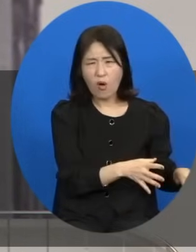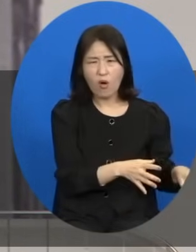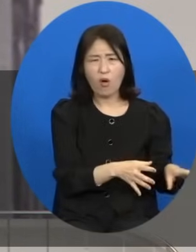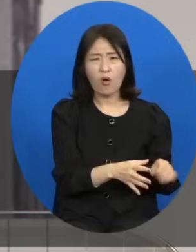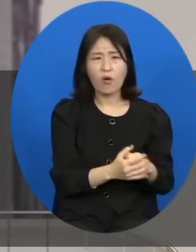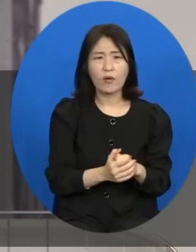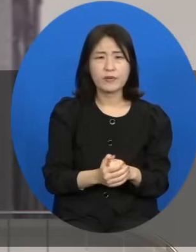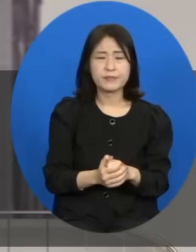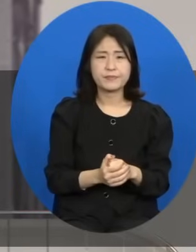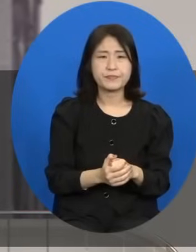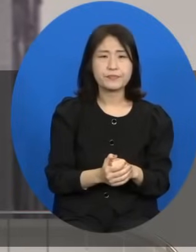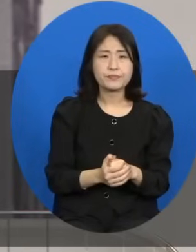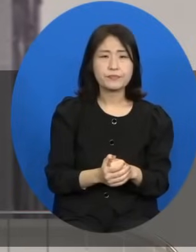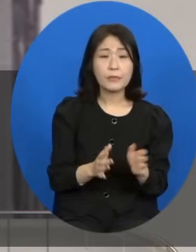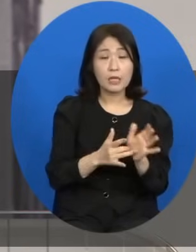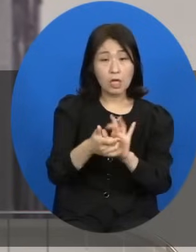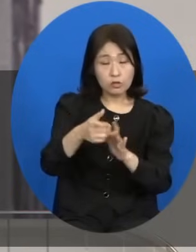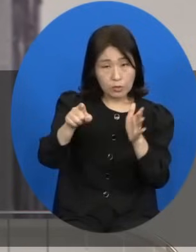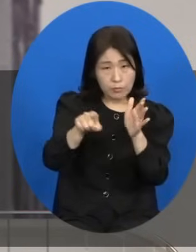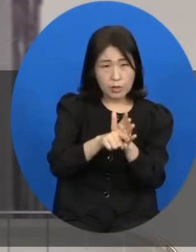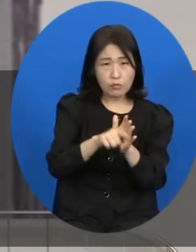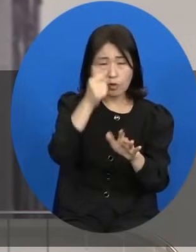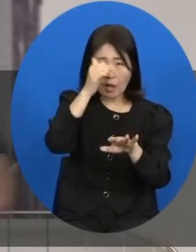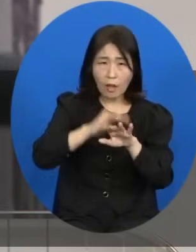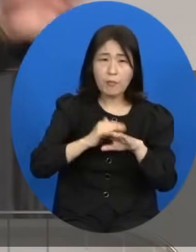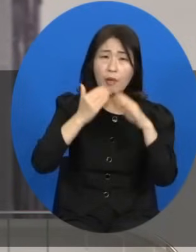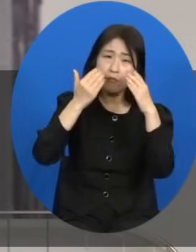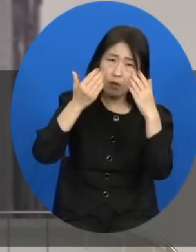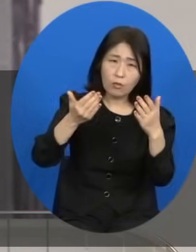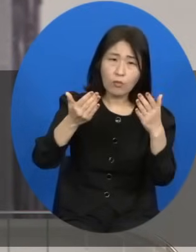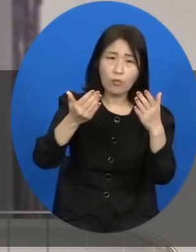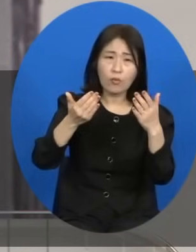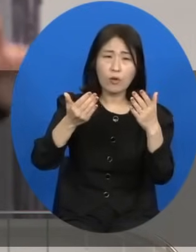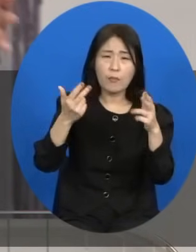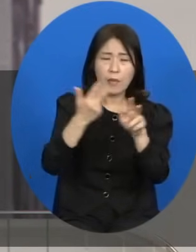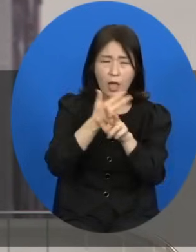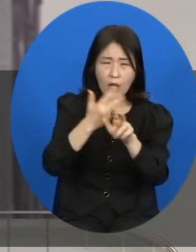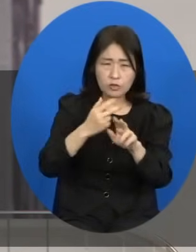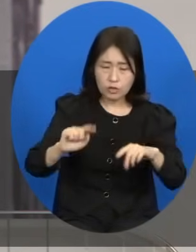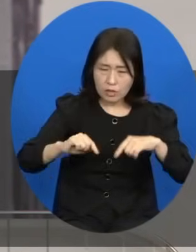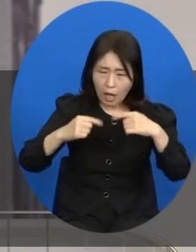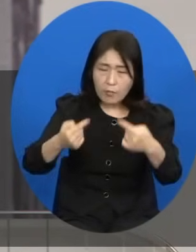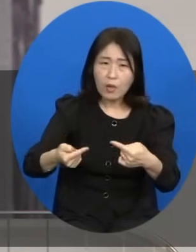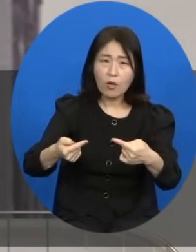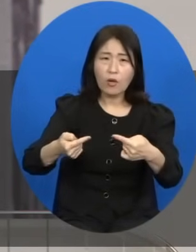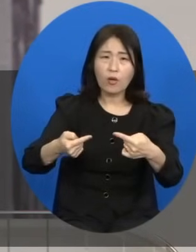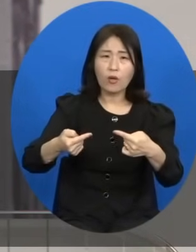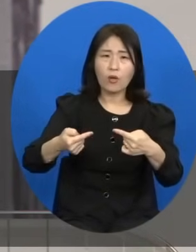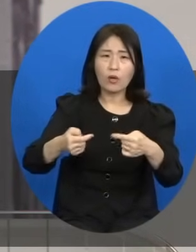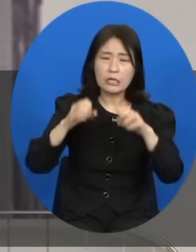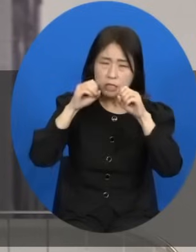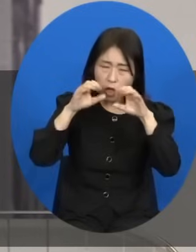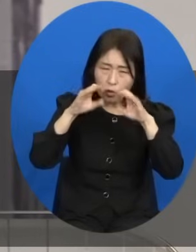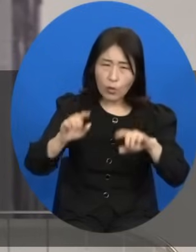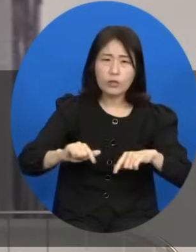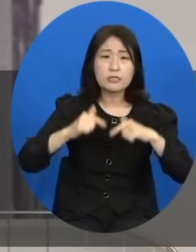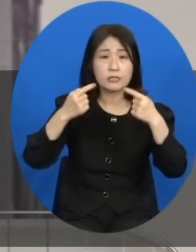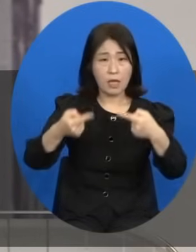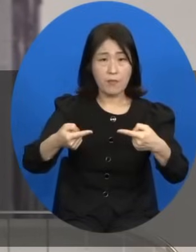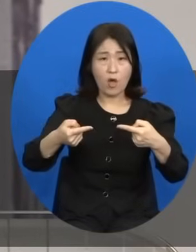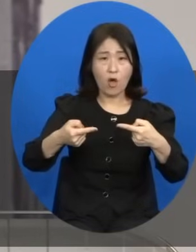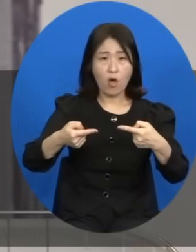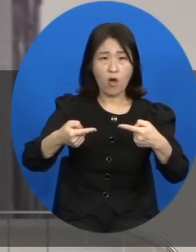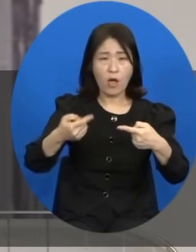믿음을 가졌어 예수 믿었습니다 예배를 드렸습니다 매주 참석했습니다 속으로도 돌아갔습니다 선교도 참여를 했습니다 그러나